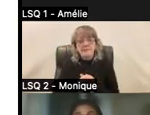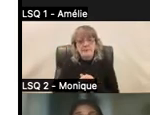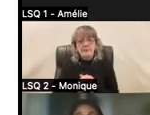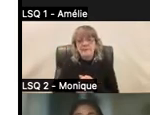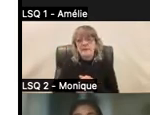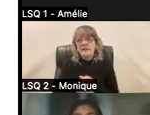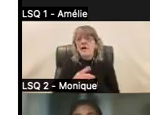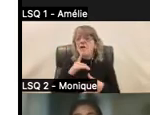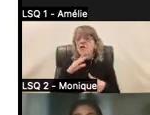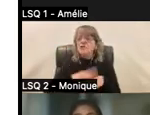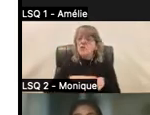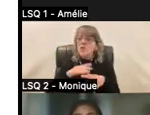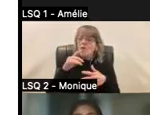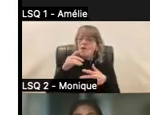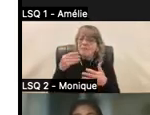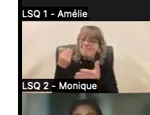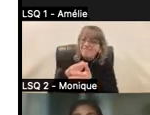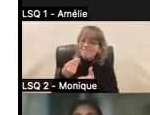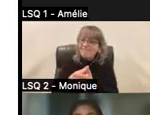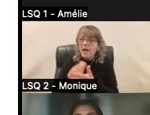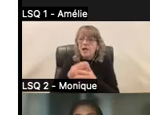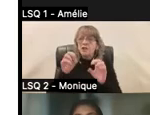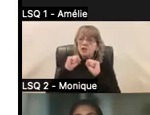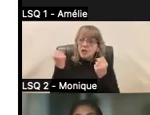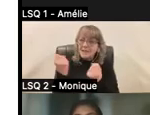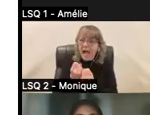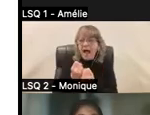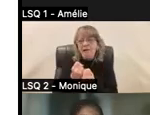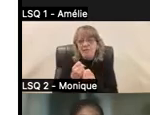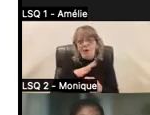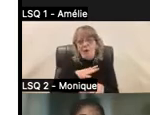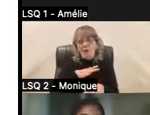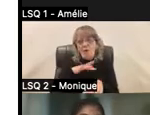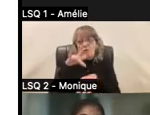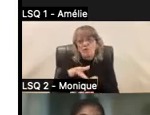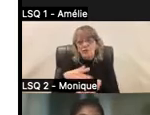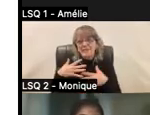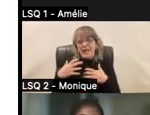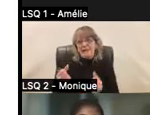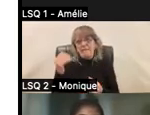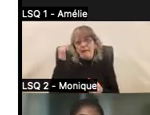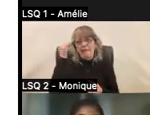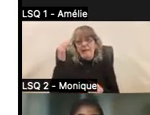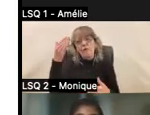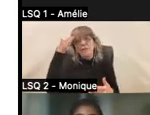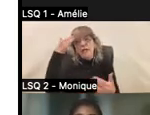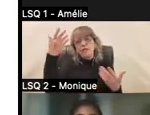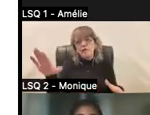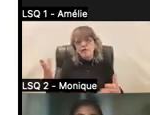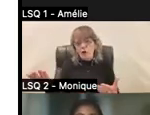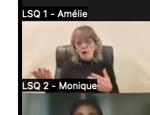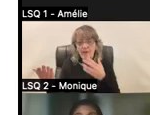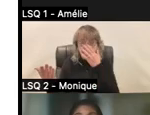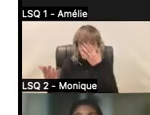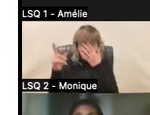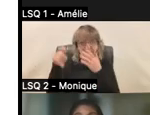les conditions économiques et sociales affectent la santé mentale. Ça, nous connaissons. Nous devons prendre en